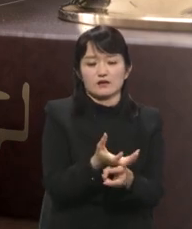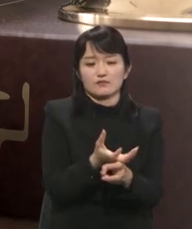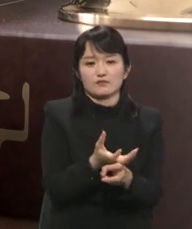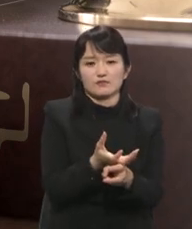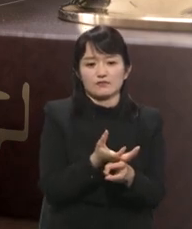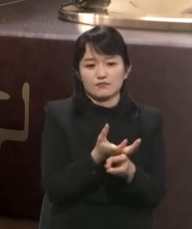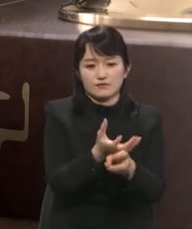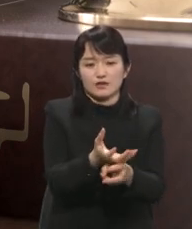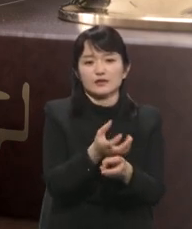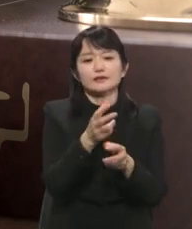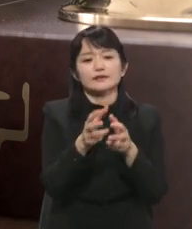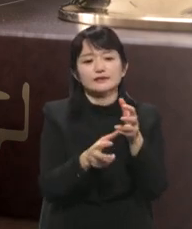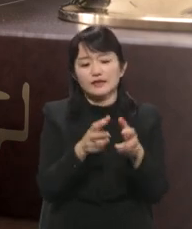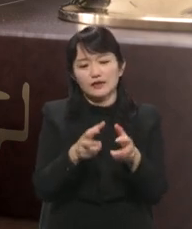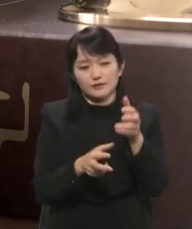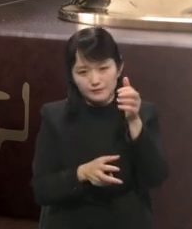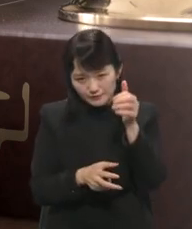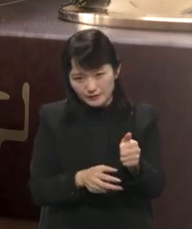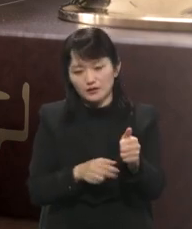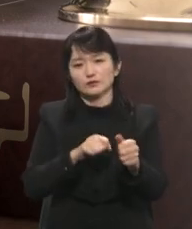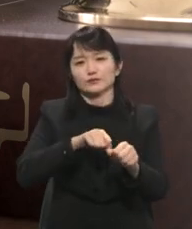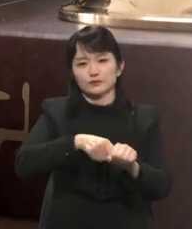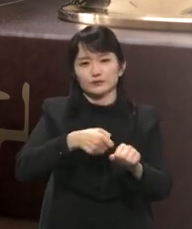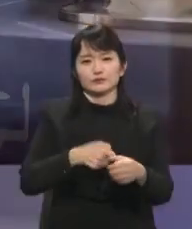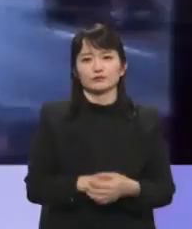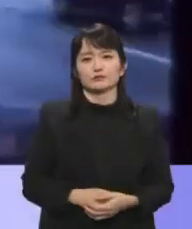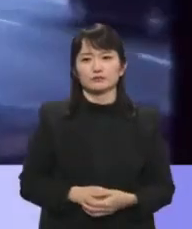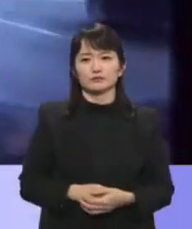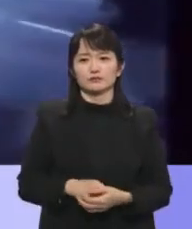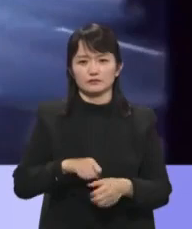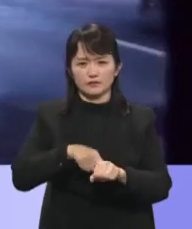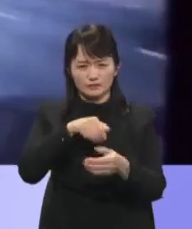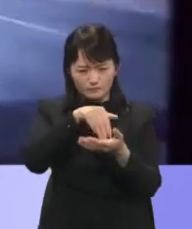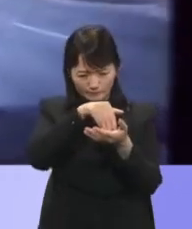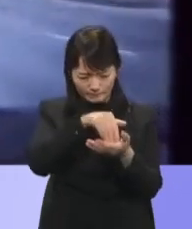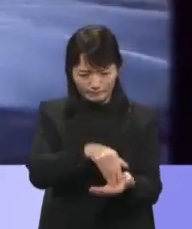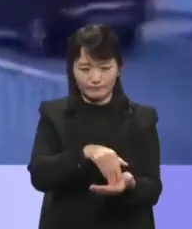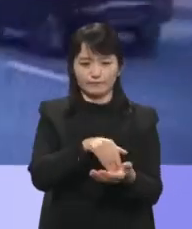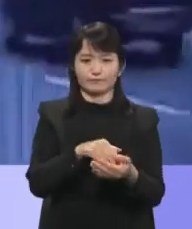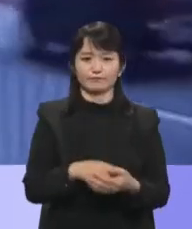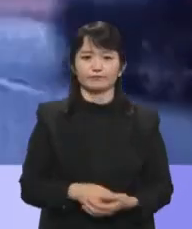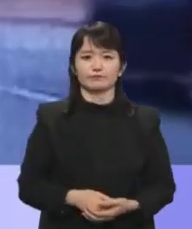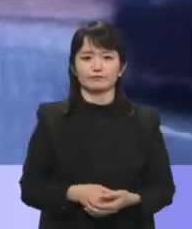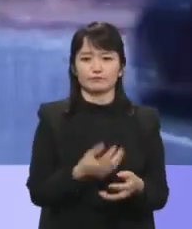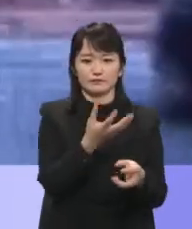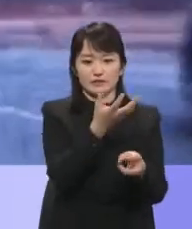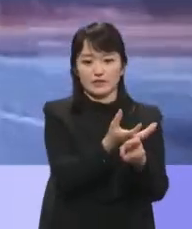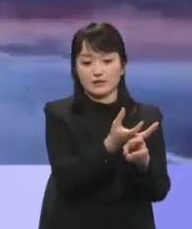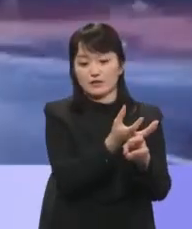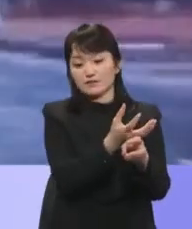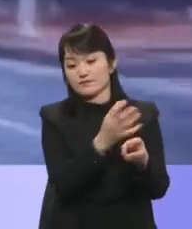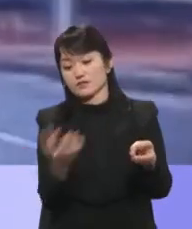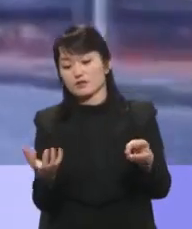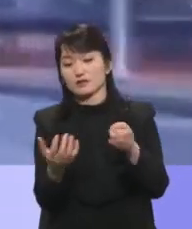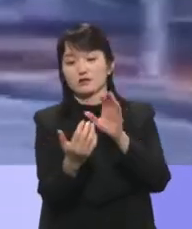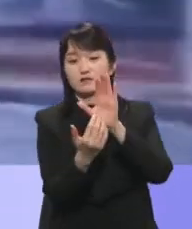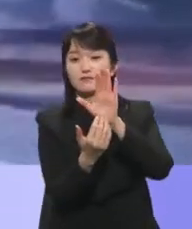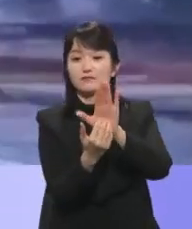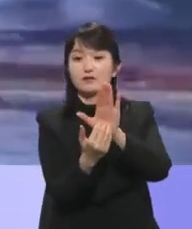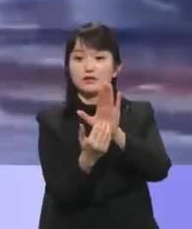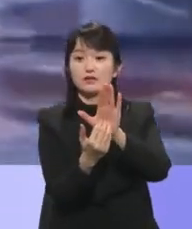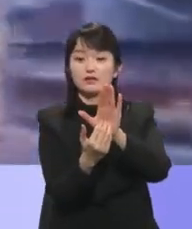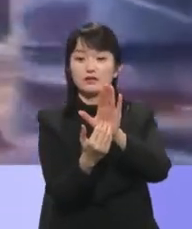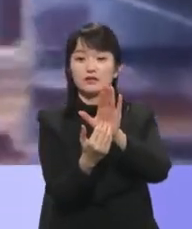이용해 사업을 하는 사업 주도 처벌합니다 이만큼 엄격하게 처벌 규정을 두고 있는 것 자체가이 화물 추락 방지 의무 위반을 실제로